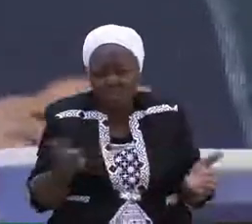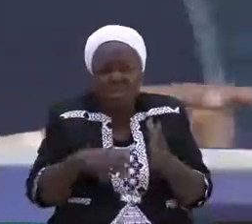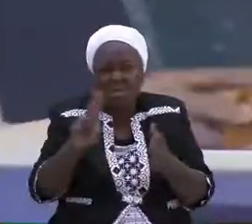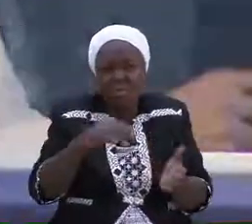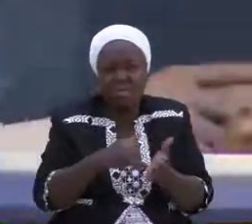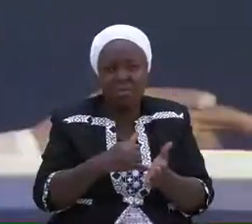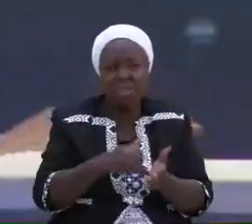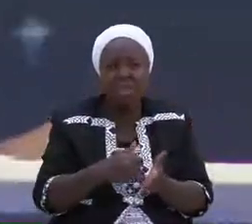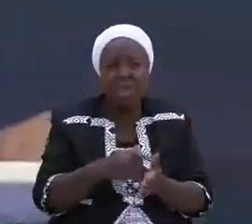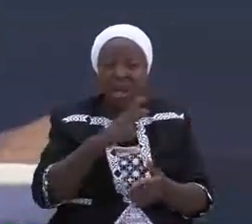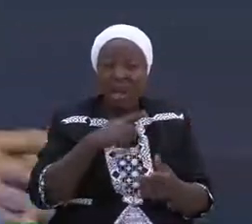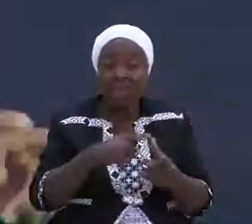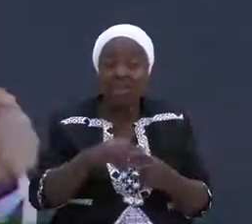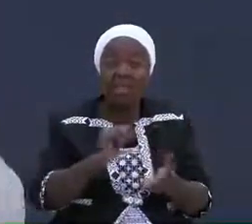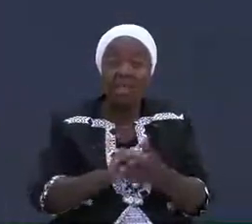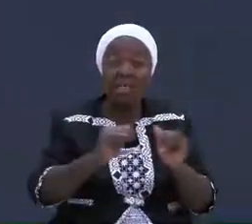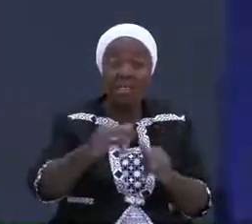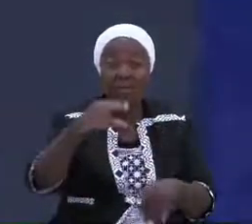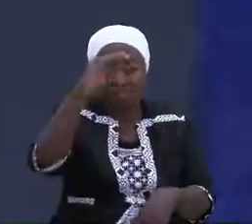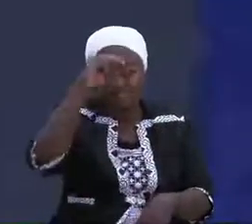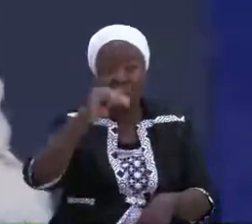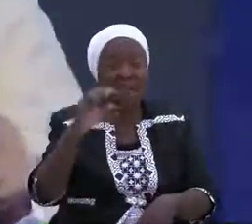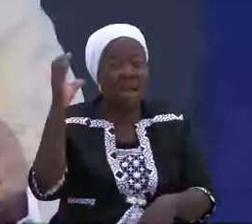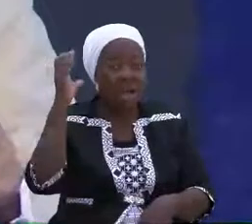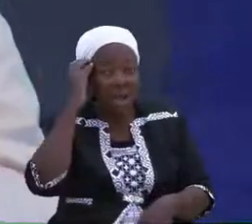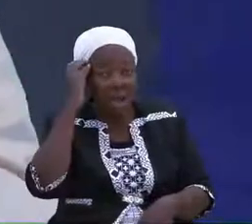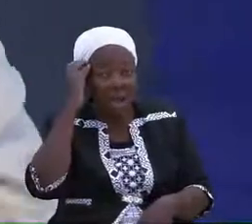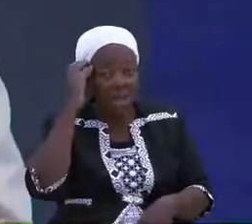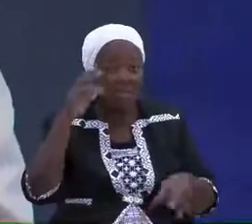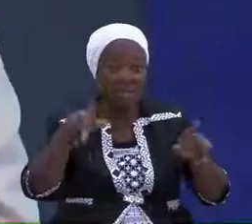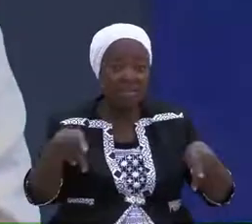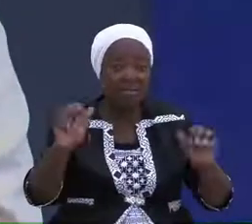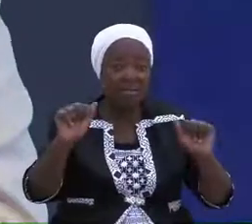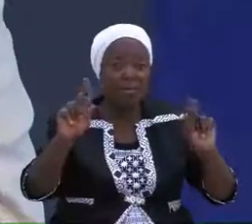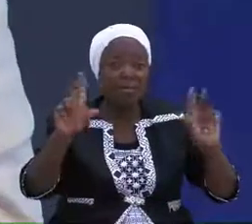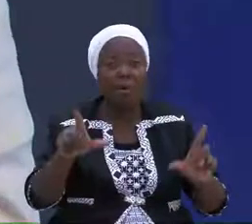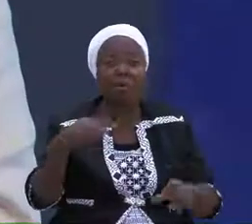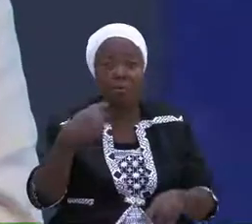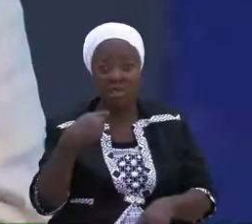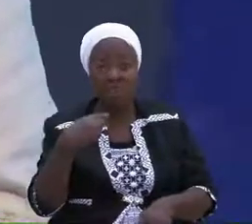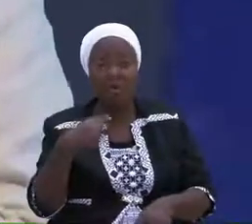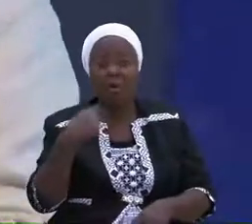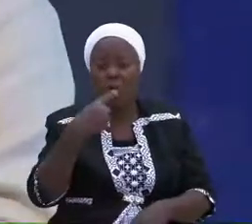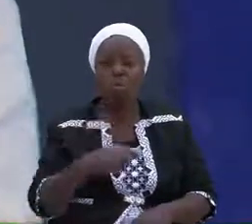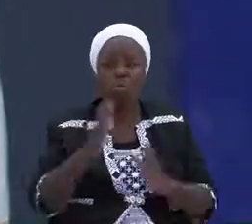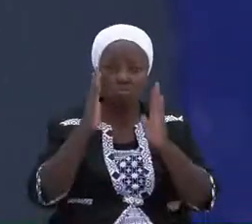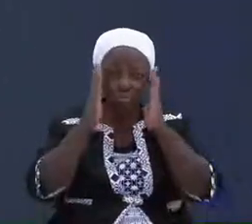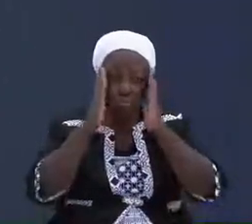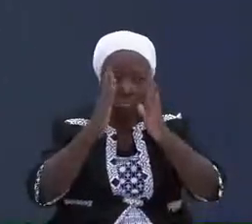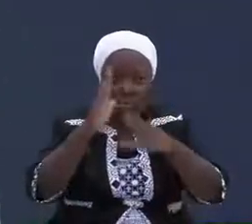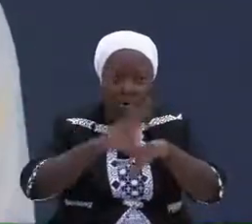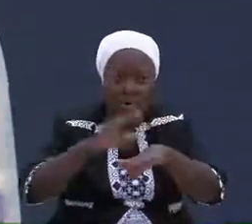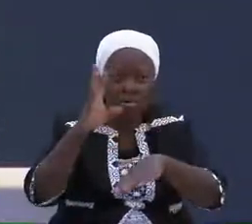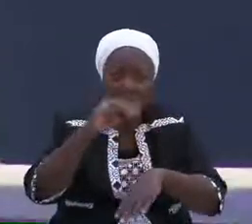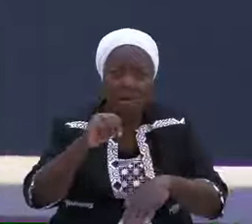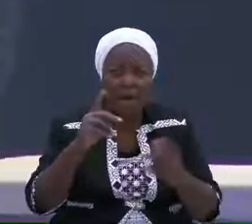aveugles. Et il écoutait parler Paul. Et Paul, fixant le regard sur lui et